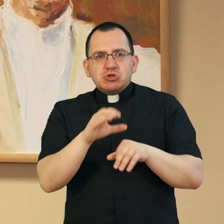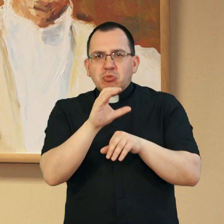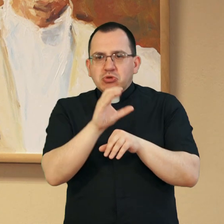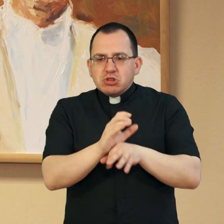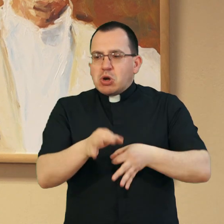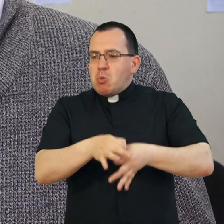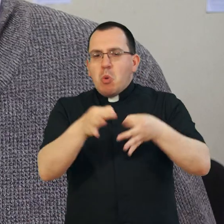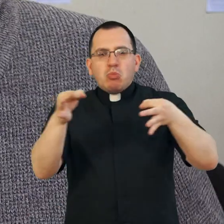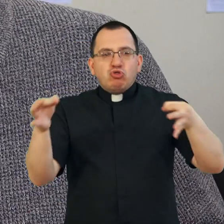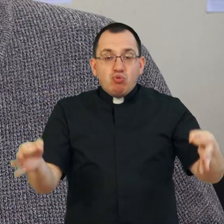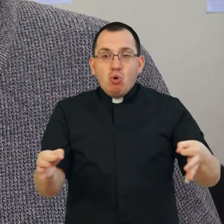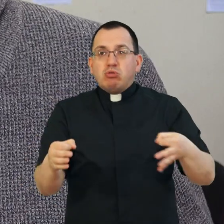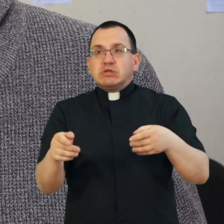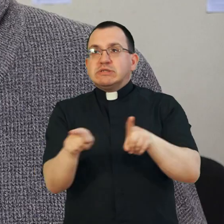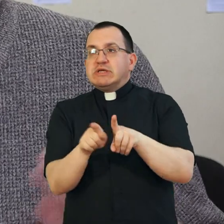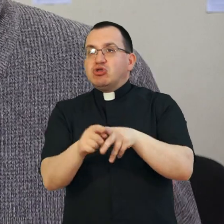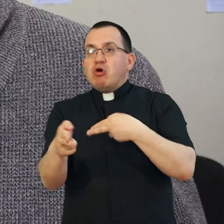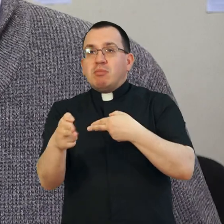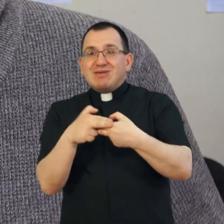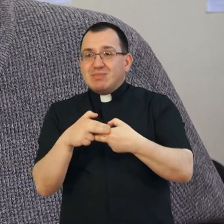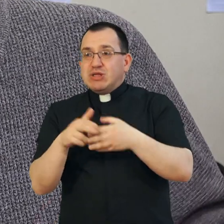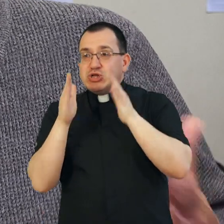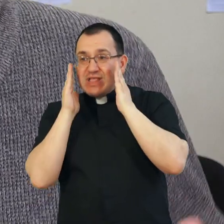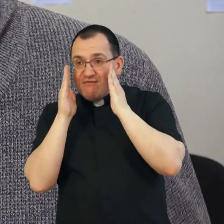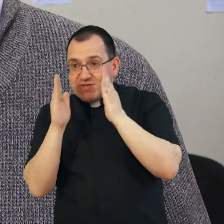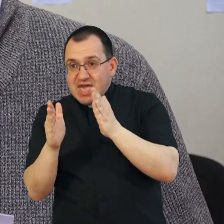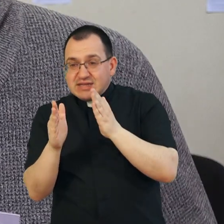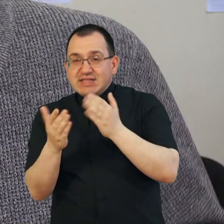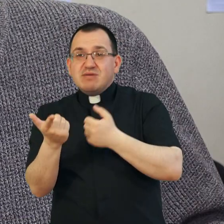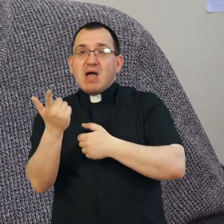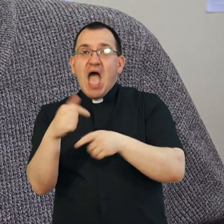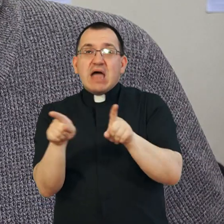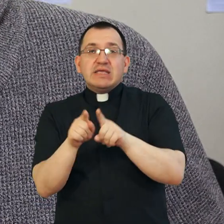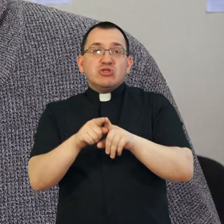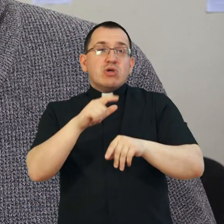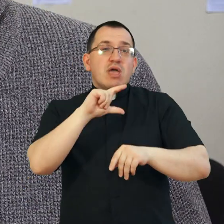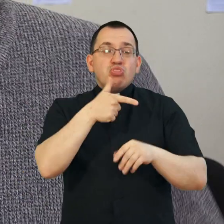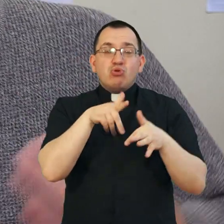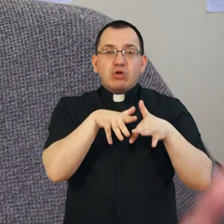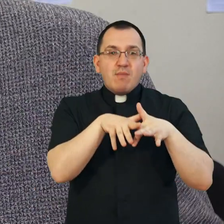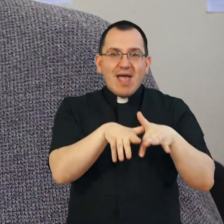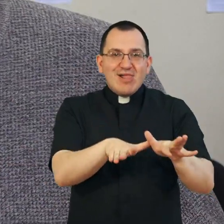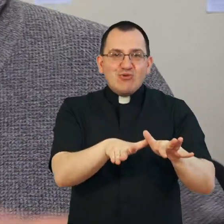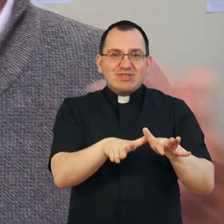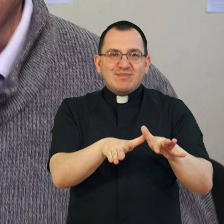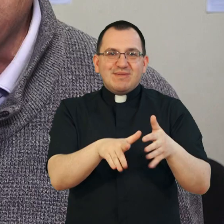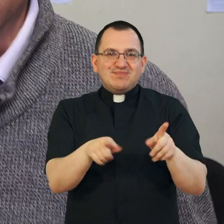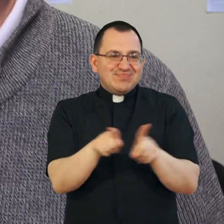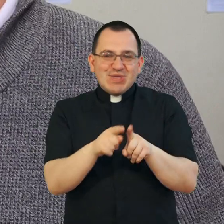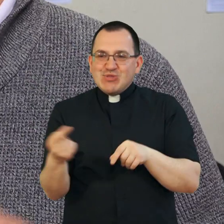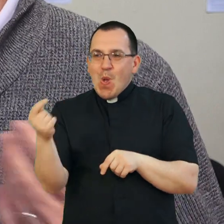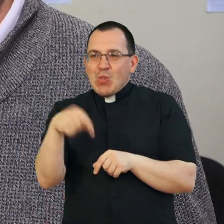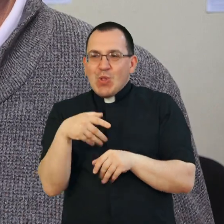otvoriti i približiti našim vjernicima, ne samo župljanima, jer tu dolaze i ljudi koji nisu iz naše župe, koji